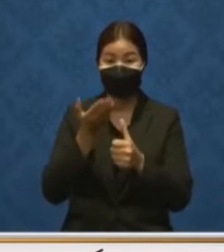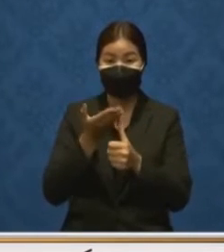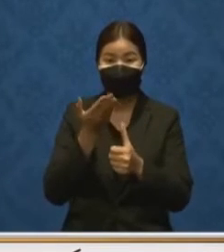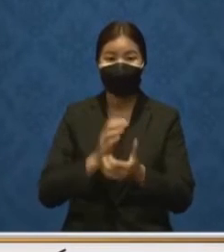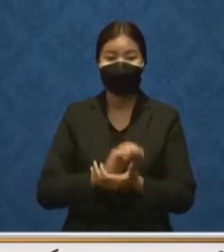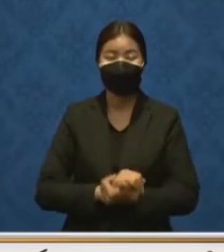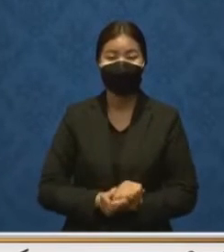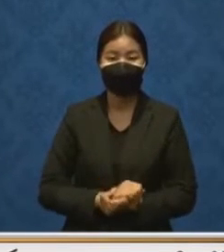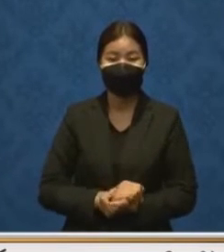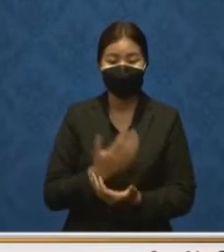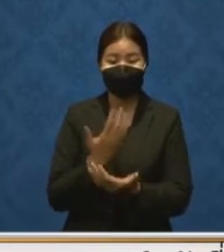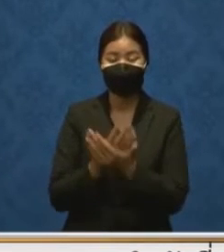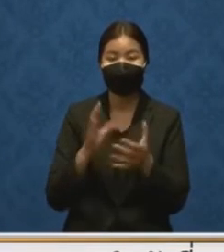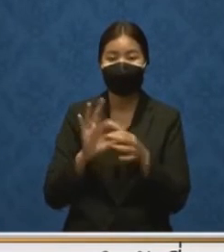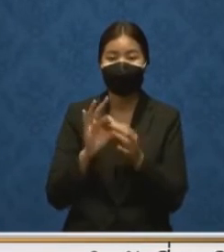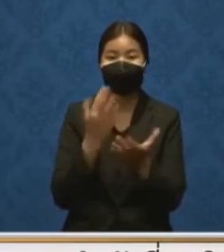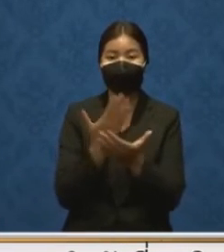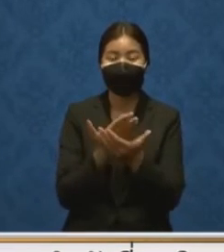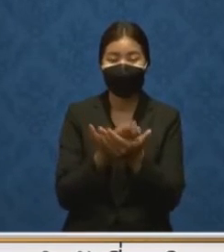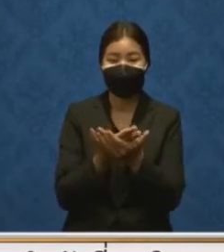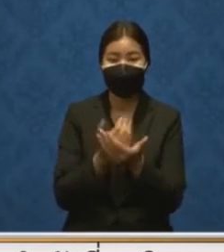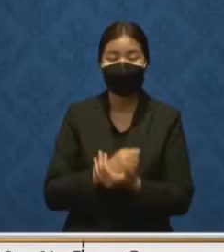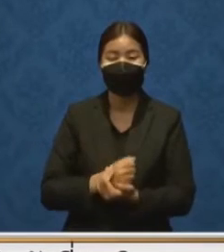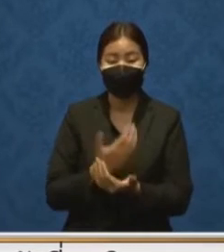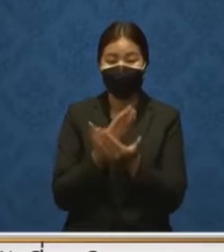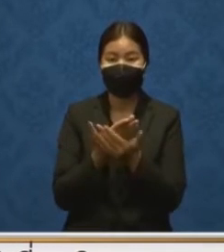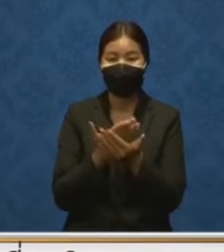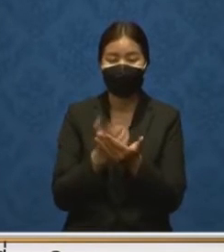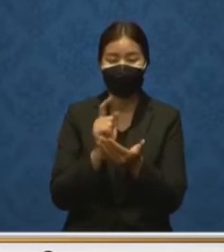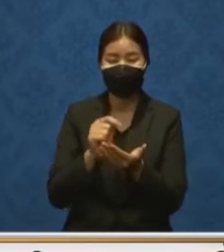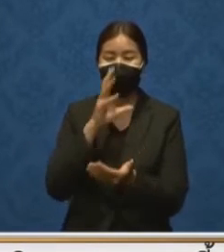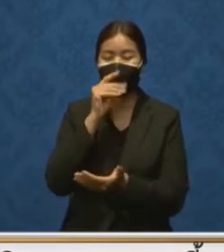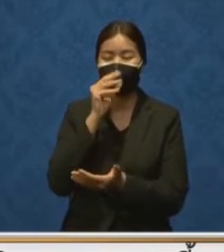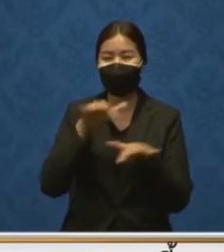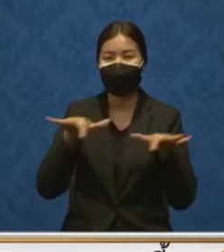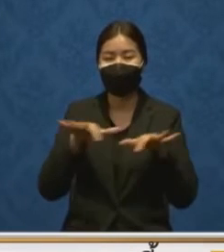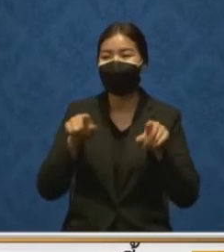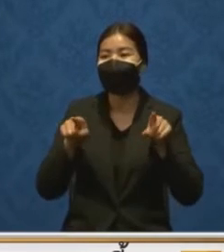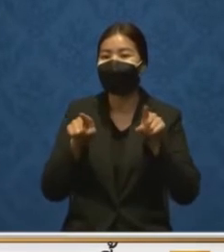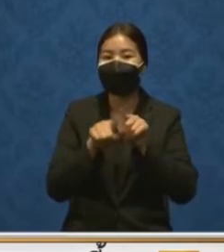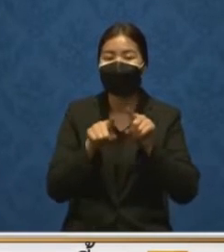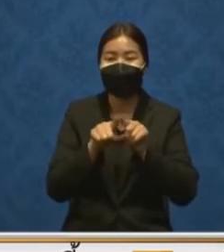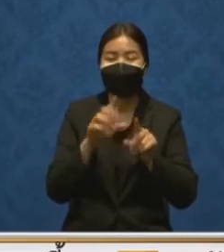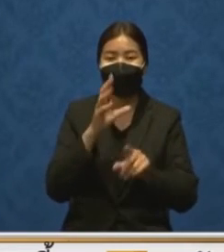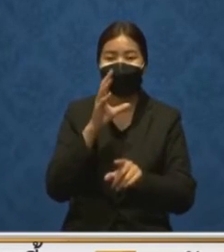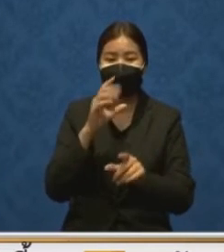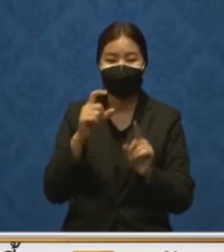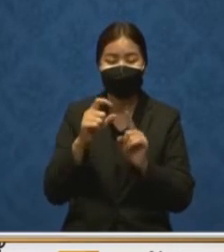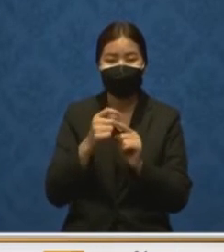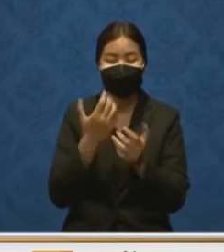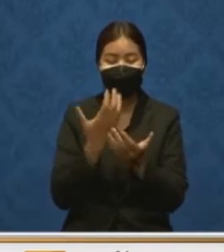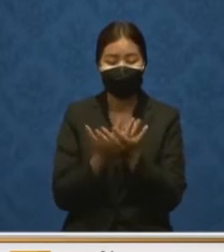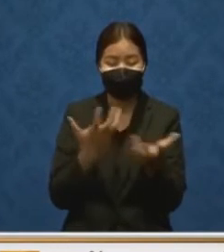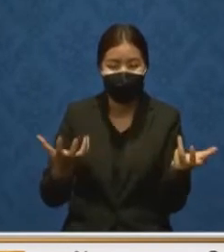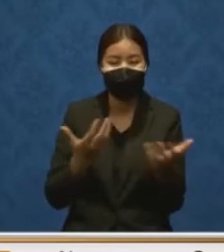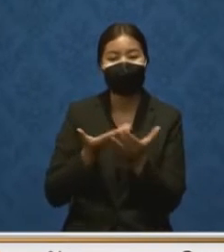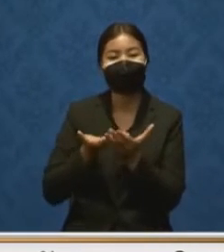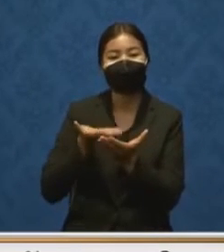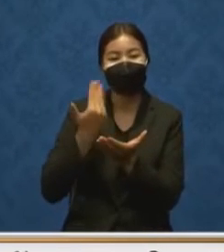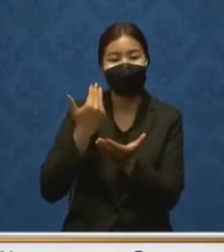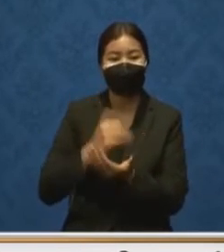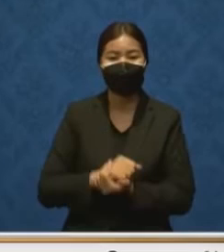เงินเฟอร์ความจิเงินเฟอรถ้าพูดประศาชบ้านก็คือเรื่องราคาสินค้ามัสูงขึ้น